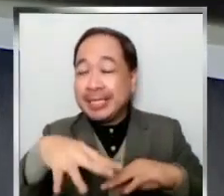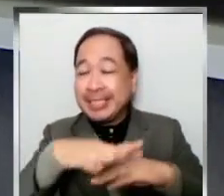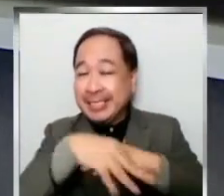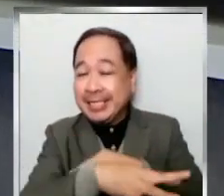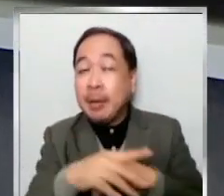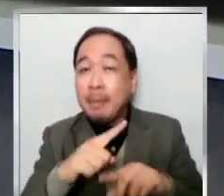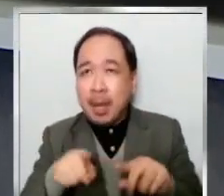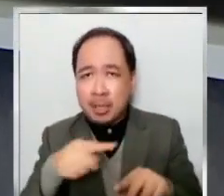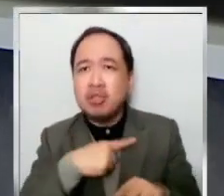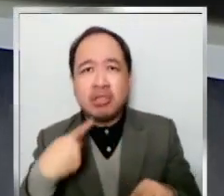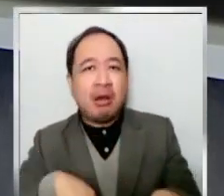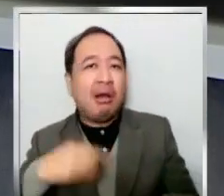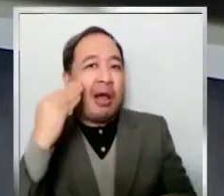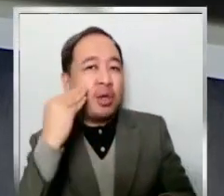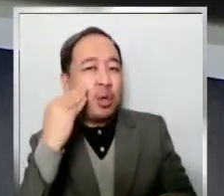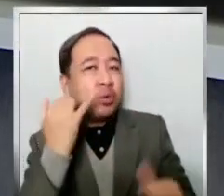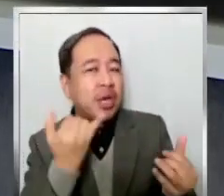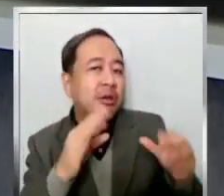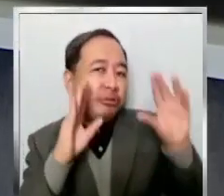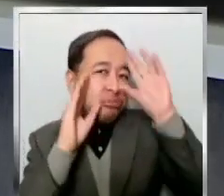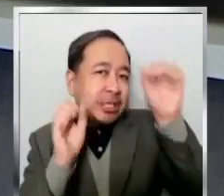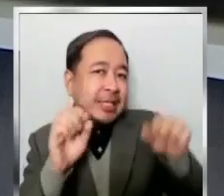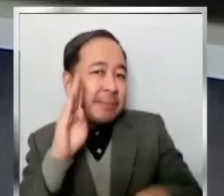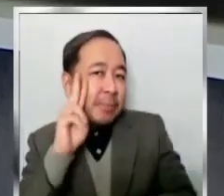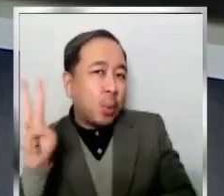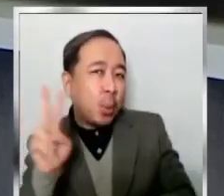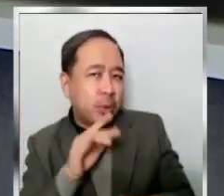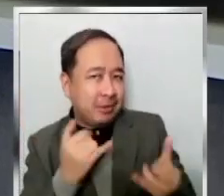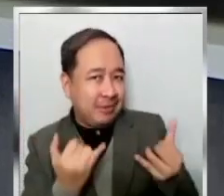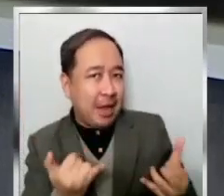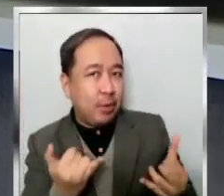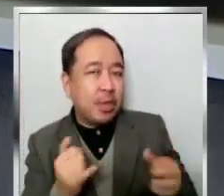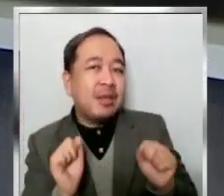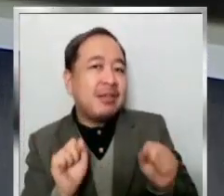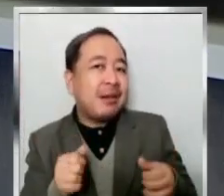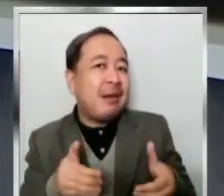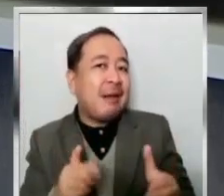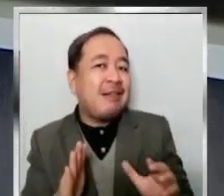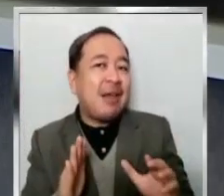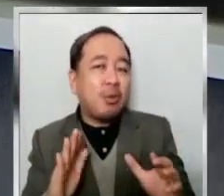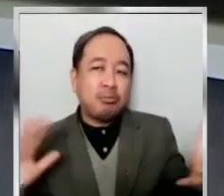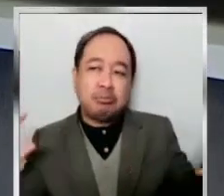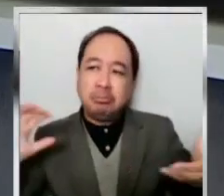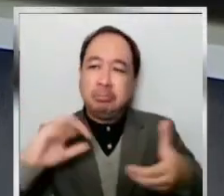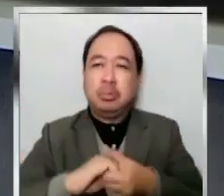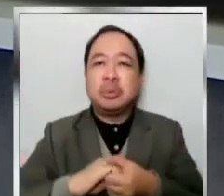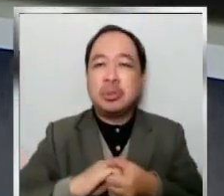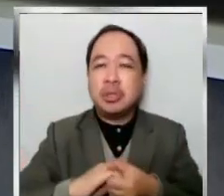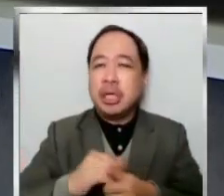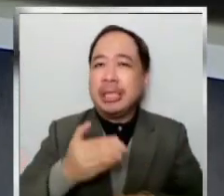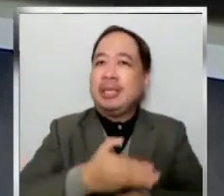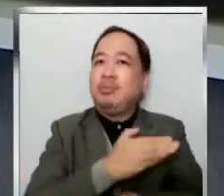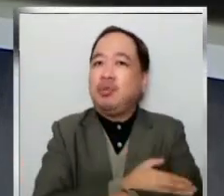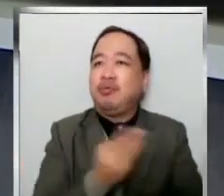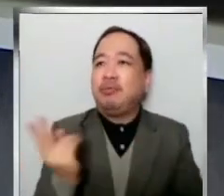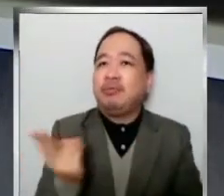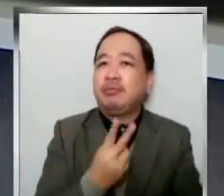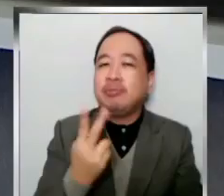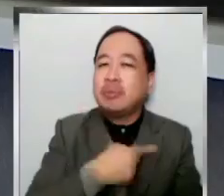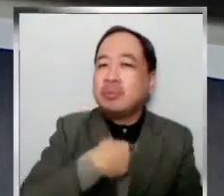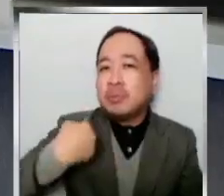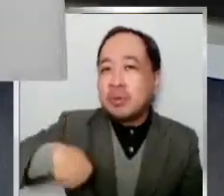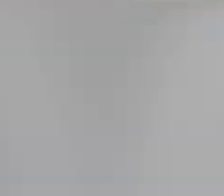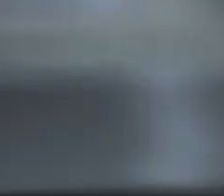ang pagkapangulo ni President Bongbong Marcos ng anilay golden era sa relasyon ng dalawang bansa. Nakatutok si